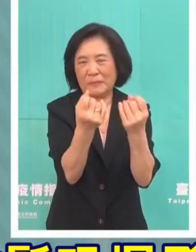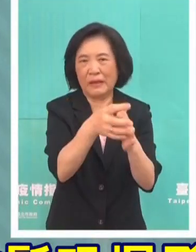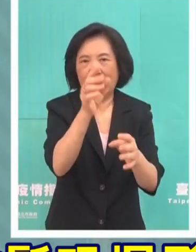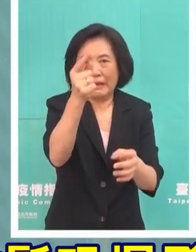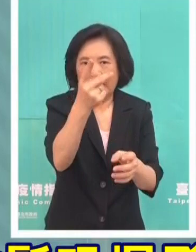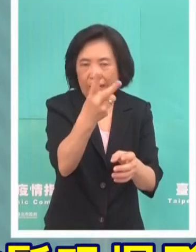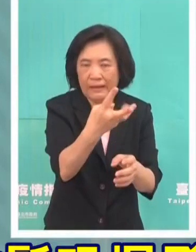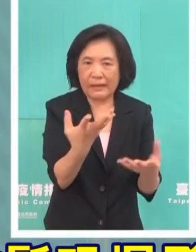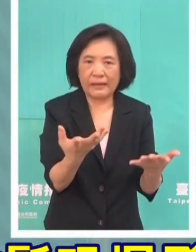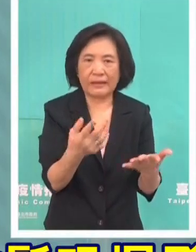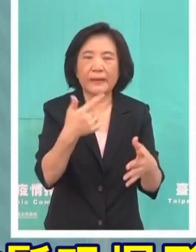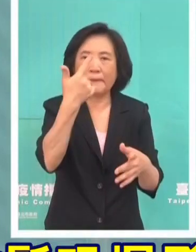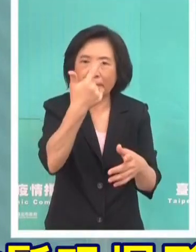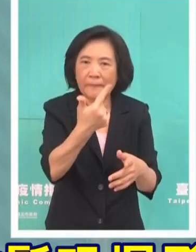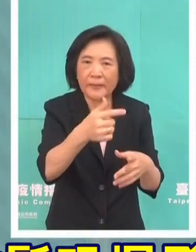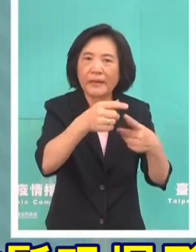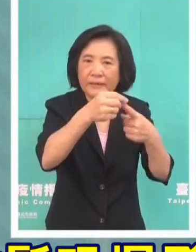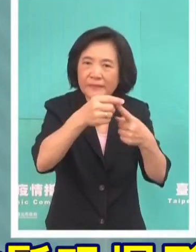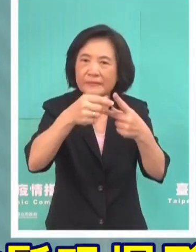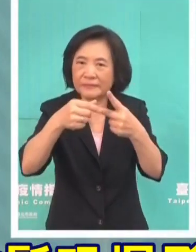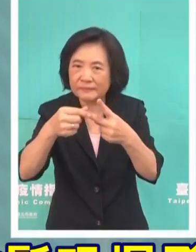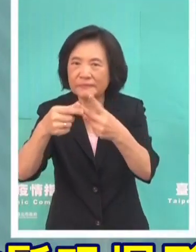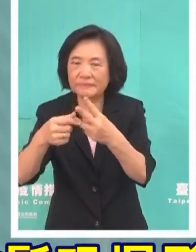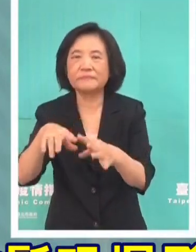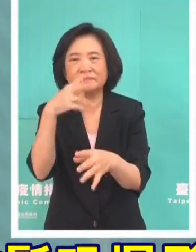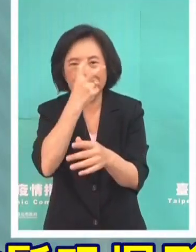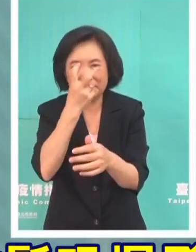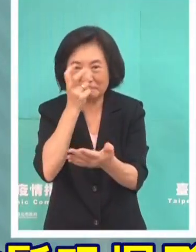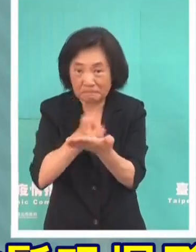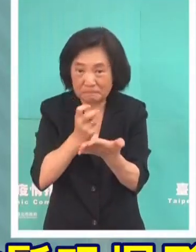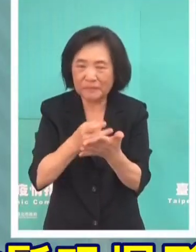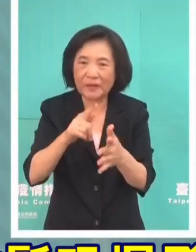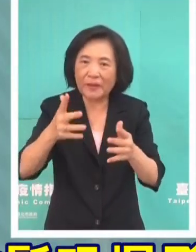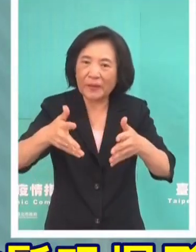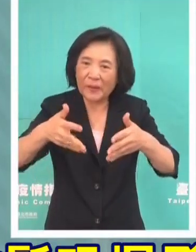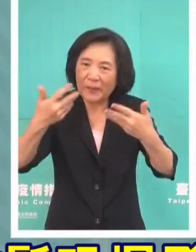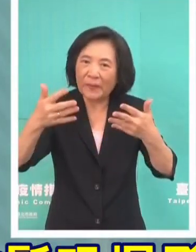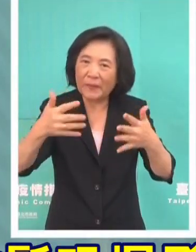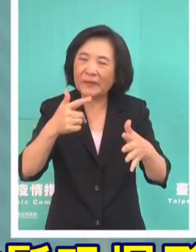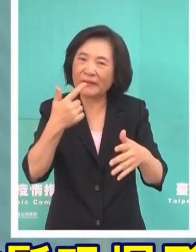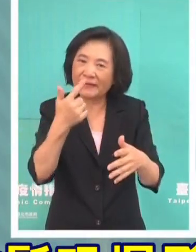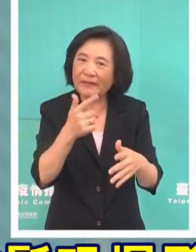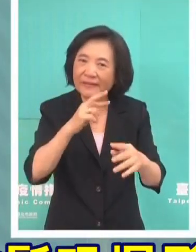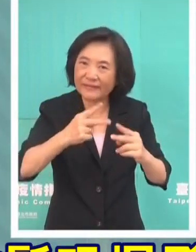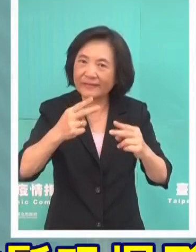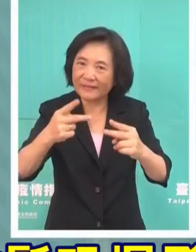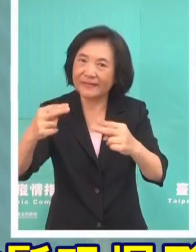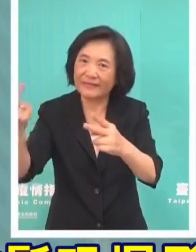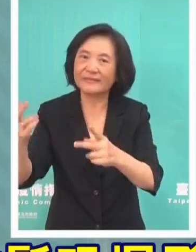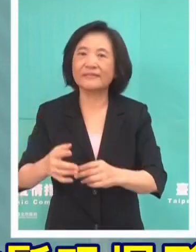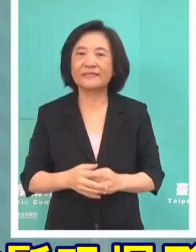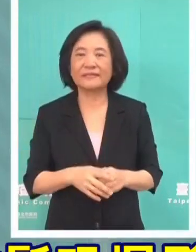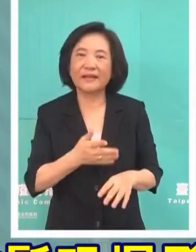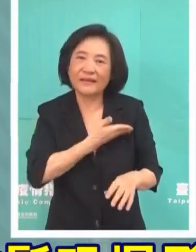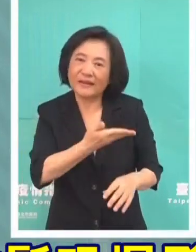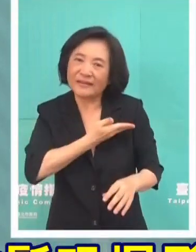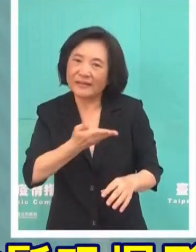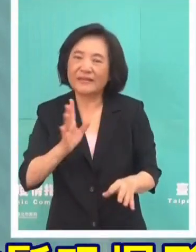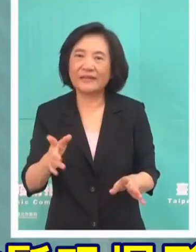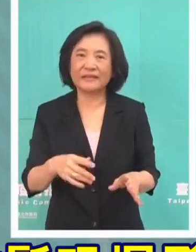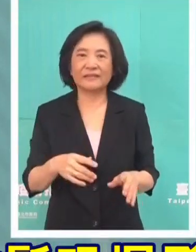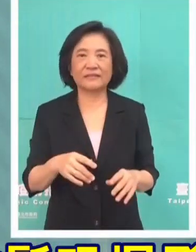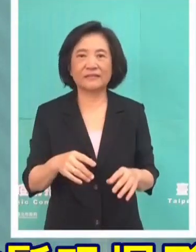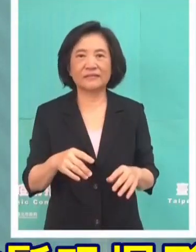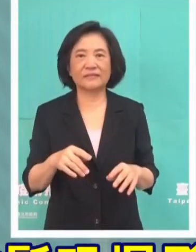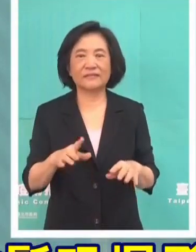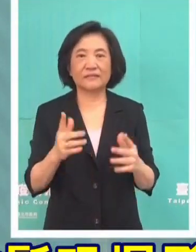是。逐步放松管制措施哦，还是按照疫情可以的慢慢放松，这才是正确的说法。